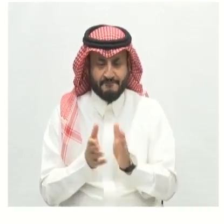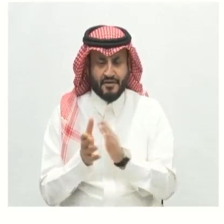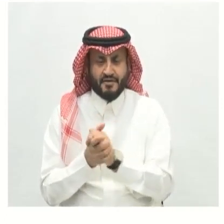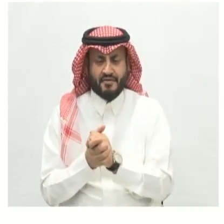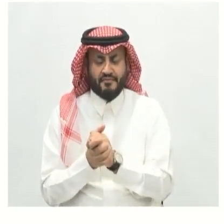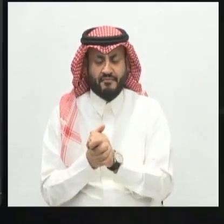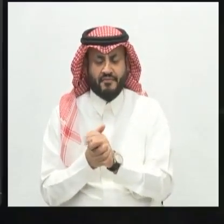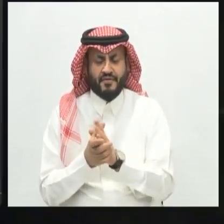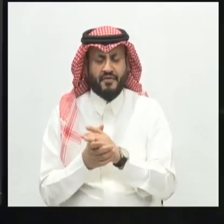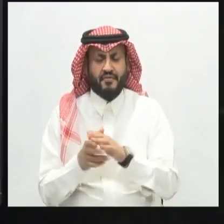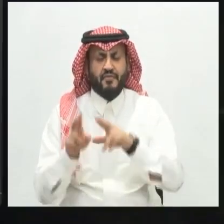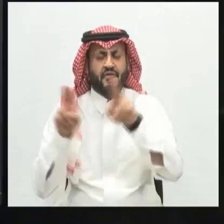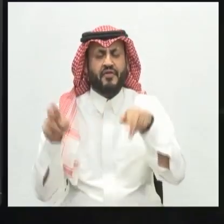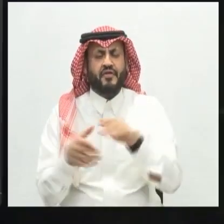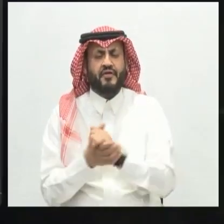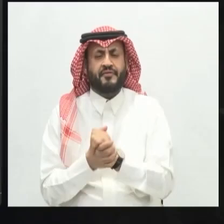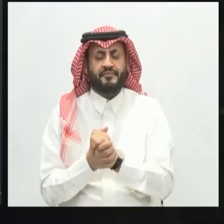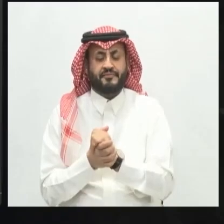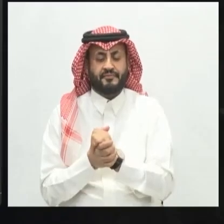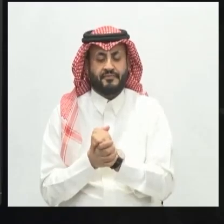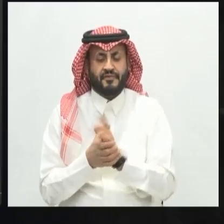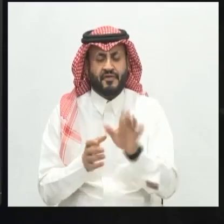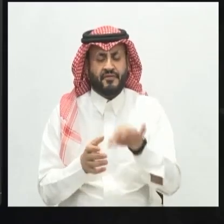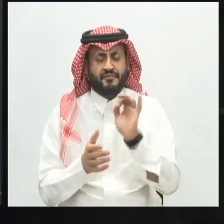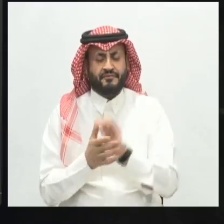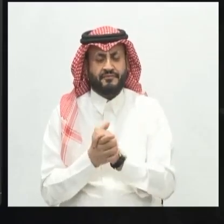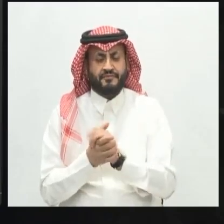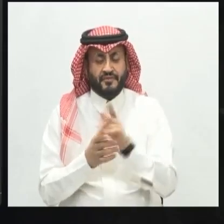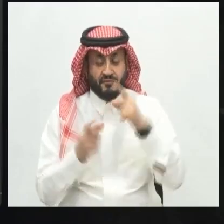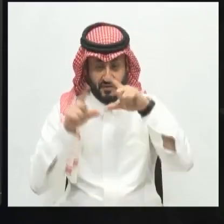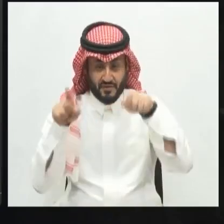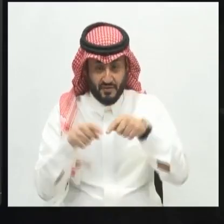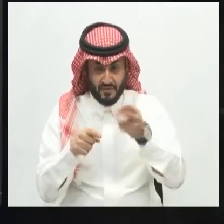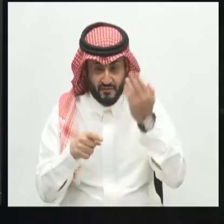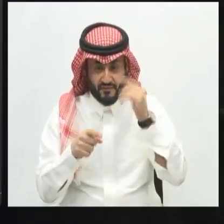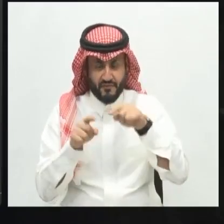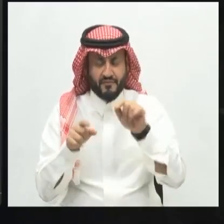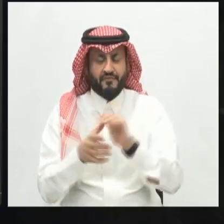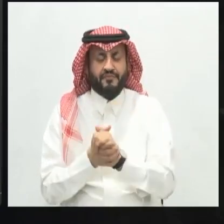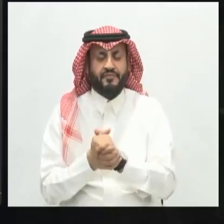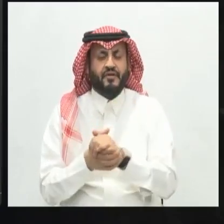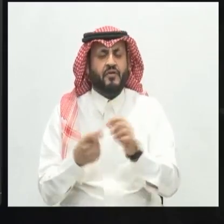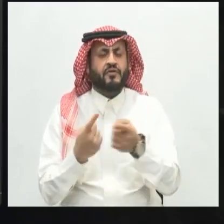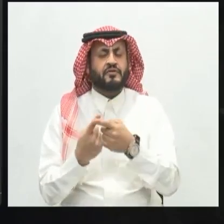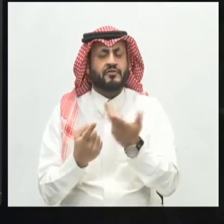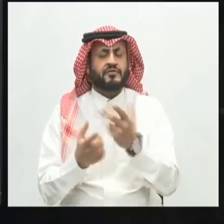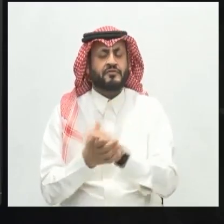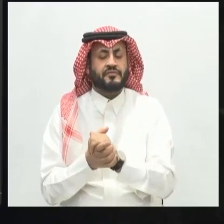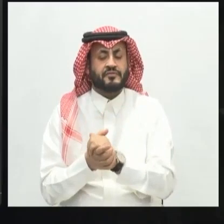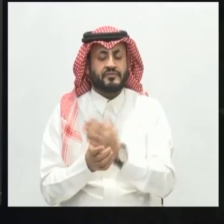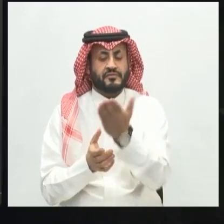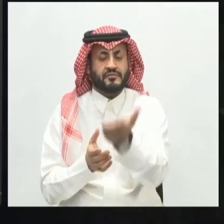اليوم مظاهر الذوق العام واستنتج من خلال الفيديو استنتجنا او اول هذه